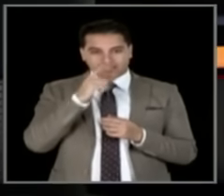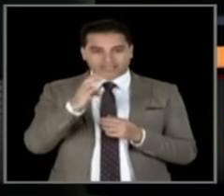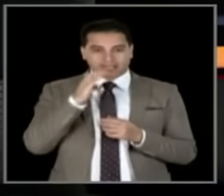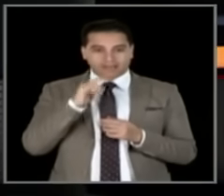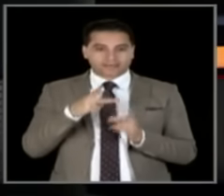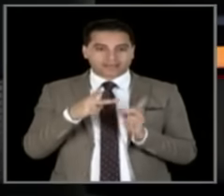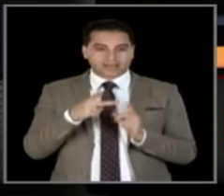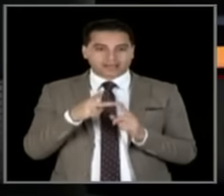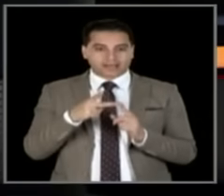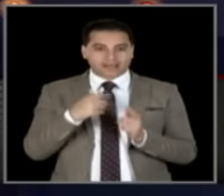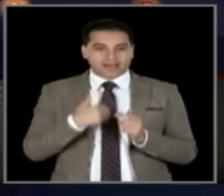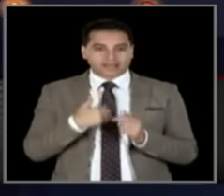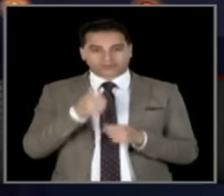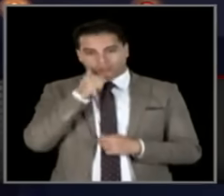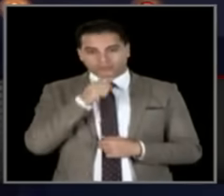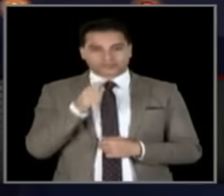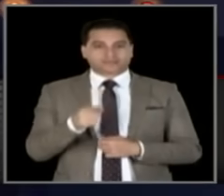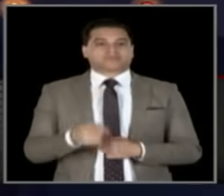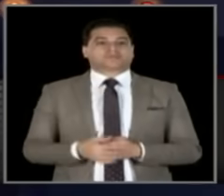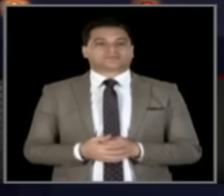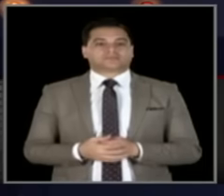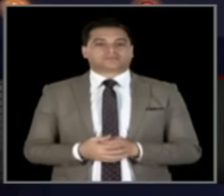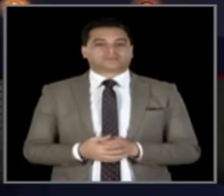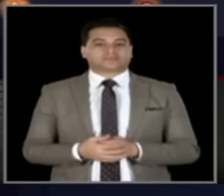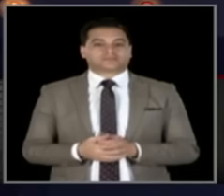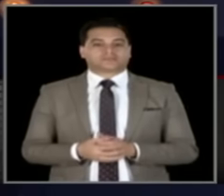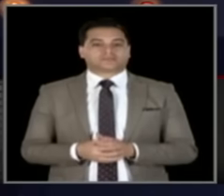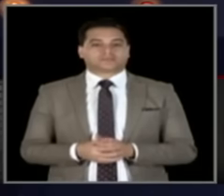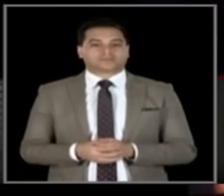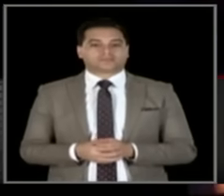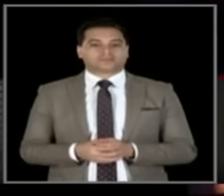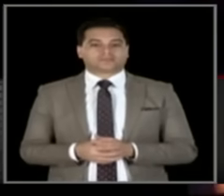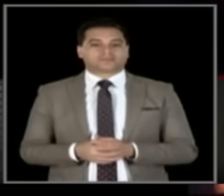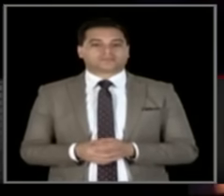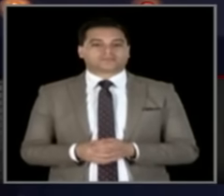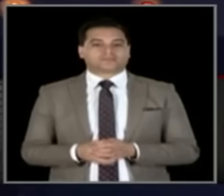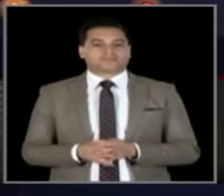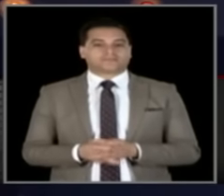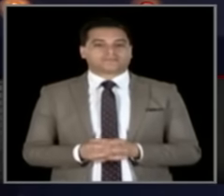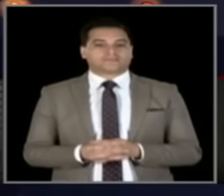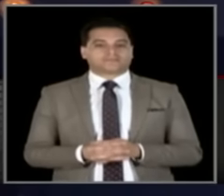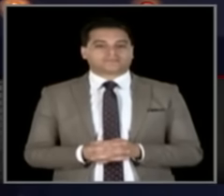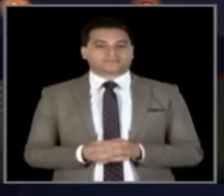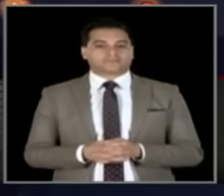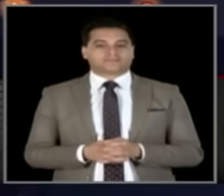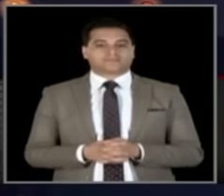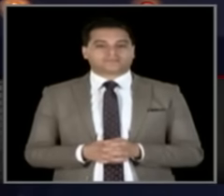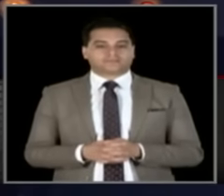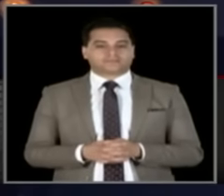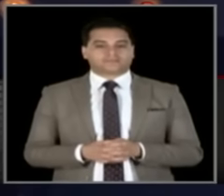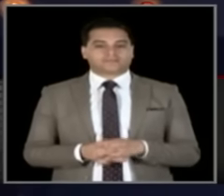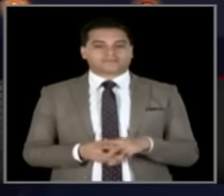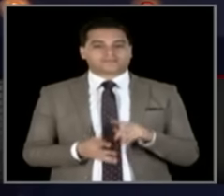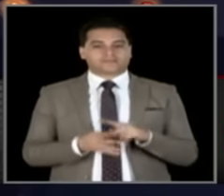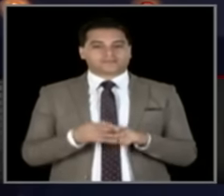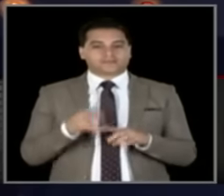التانية. إجابتكم التانية. إجابتنا التانية مش هي. إجابتك التانية. أنا مش هم، أنا هعرفش هم. تمام هم. تمام. ما تقلقش، هنروح